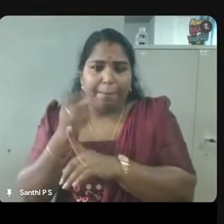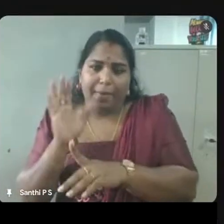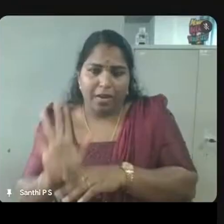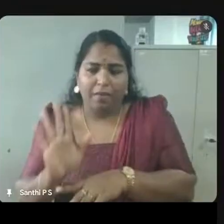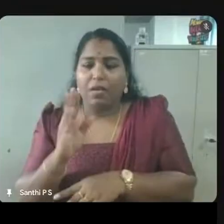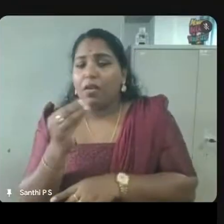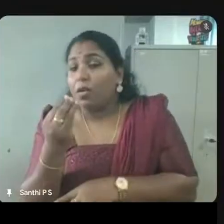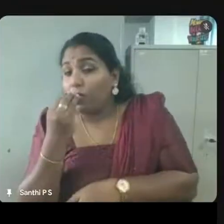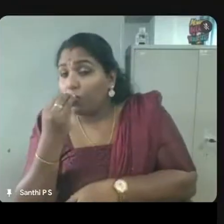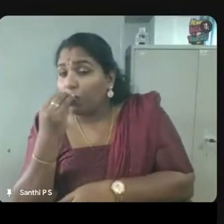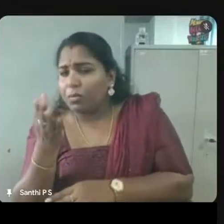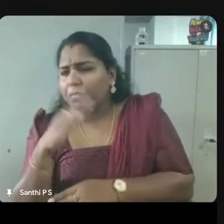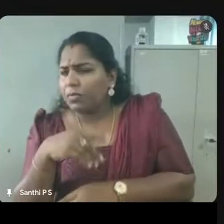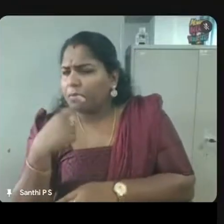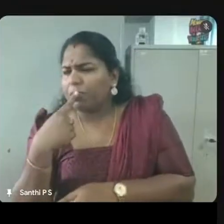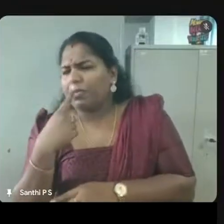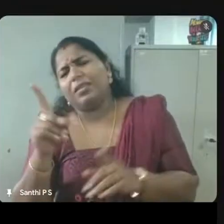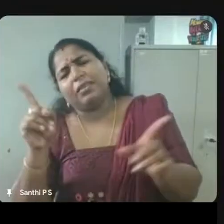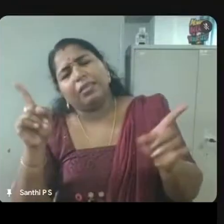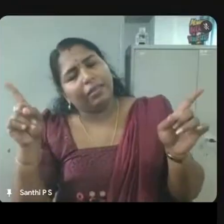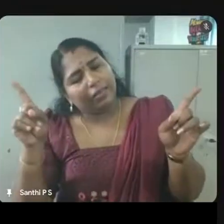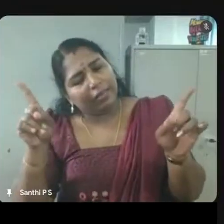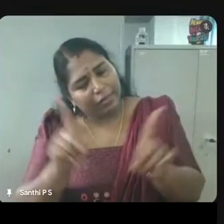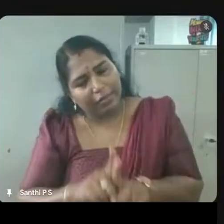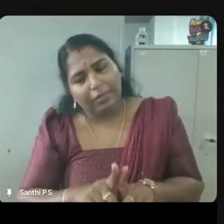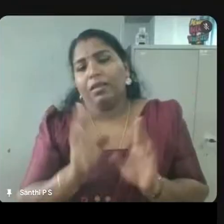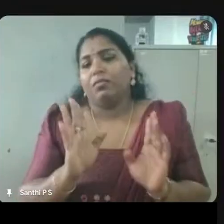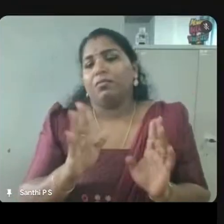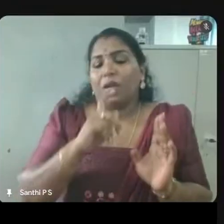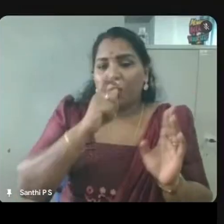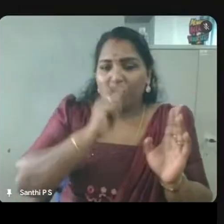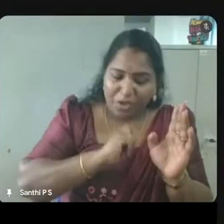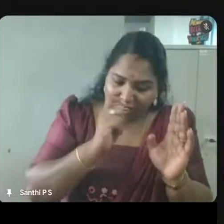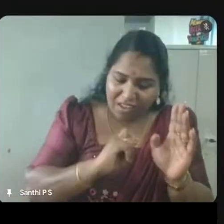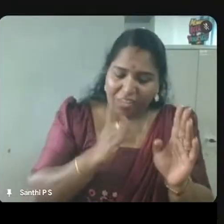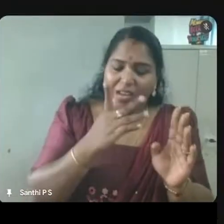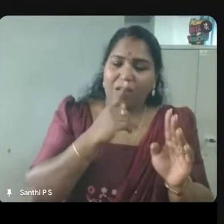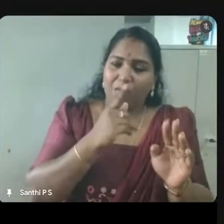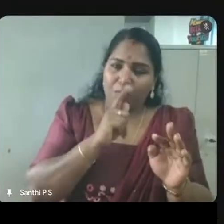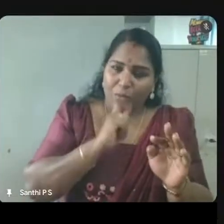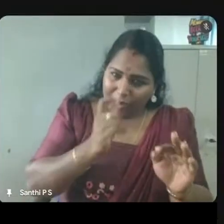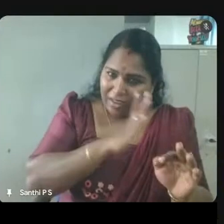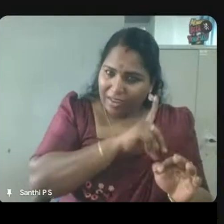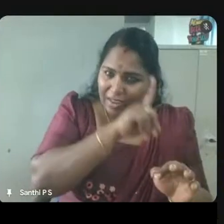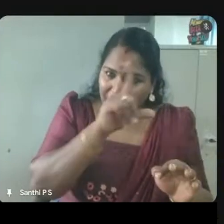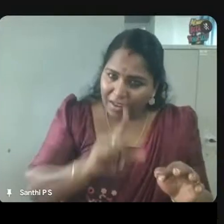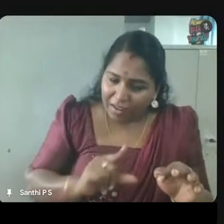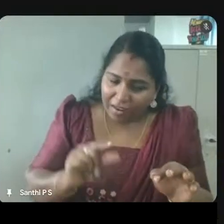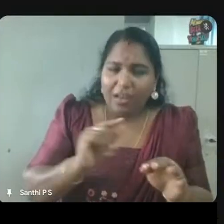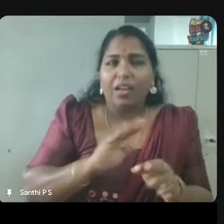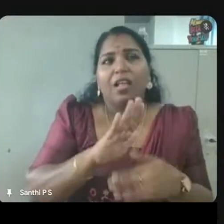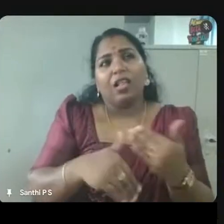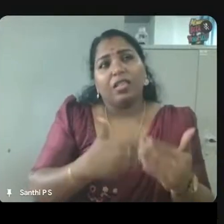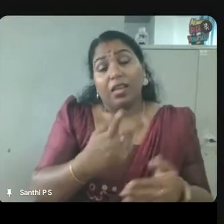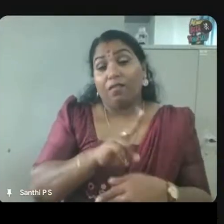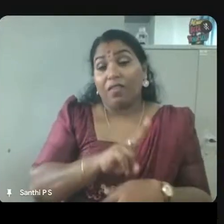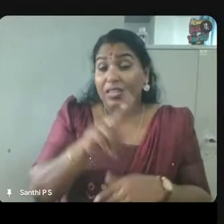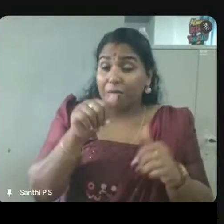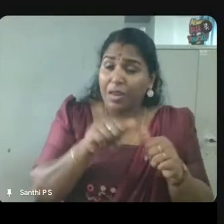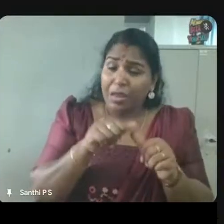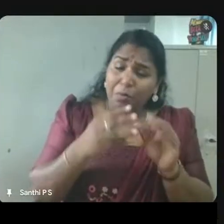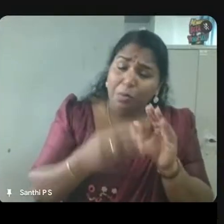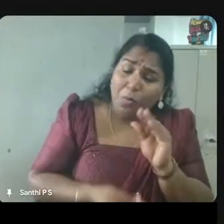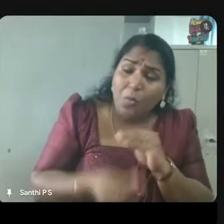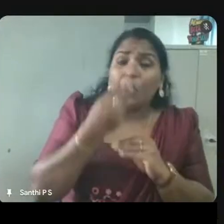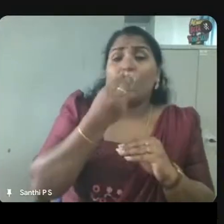അതേ ഡയറ്റ് തന്നെയാണ് സർ. അത് കുട്ടികൾക്കാണെങ്കിലും അഡൽസിനാണെങ്കിലും നമുക്ക് വൈറ്റമിൻ A റിച്ച് ഫുഡ് കൊടുക്കുക എന്നുള്ളതാണ്. ഇപ്പൊ നമുക്ക്